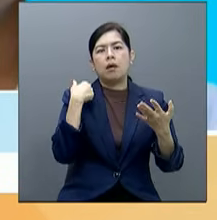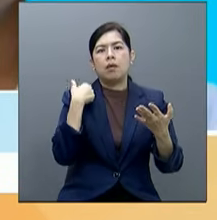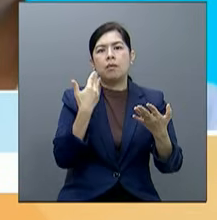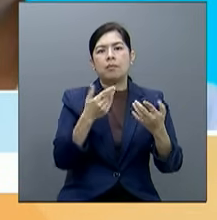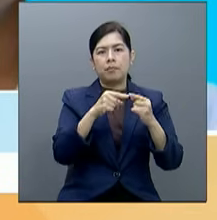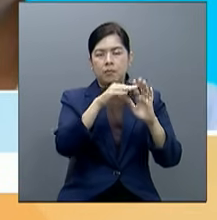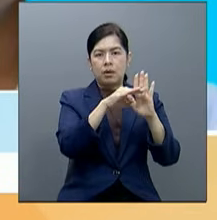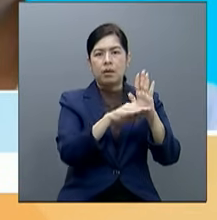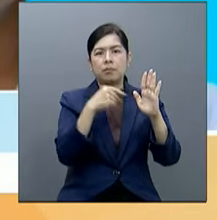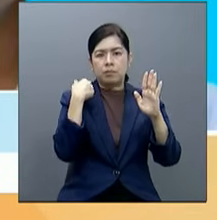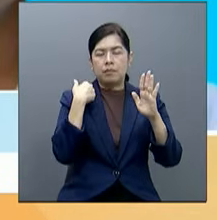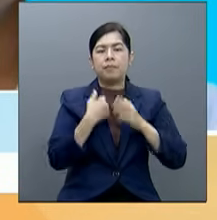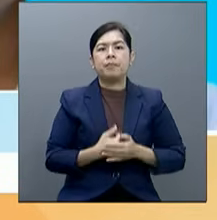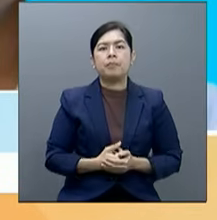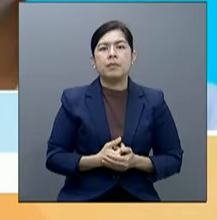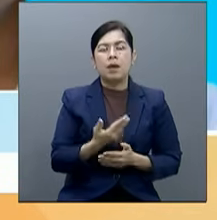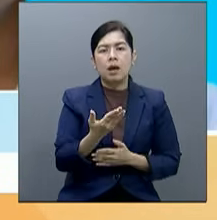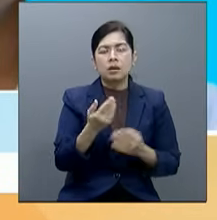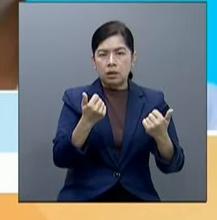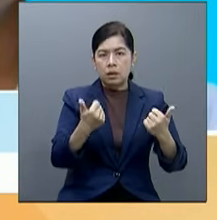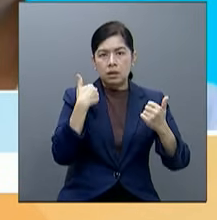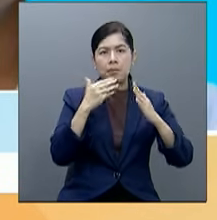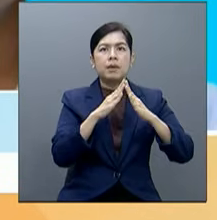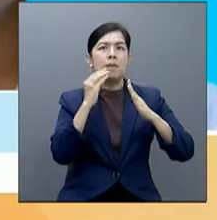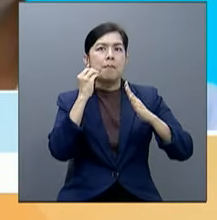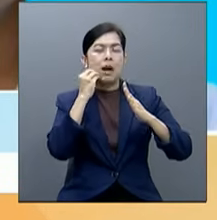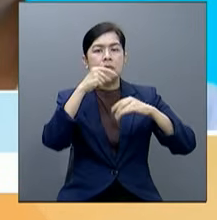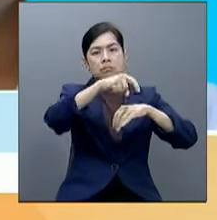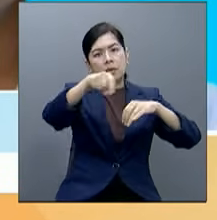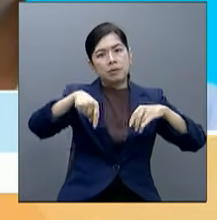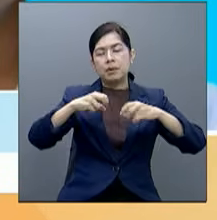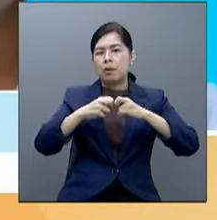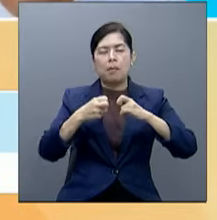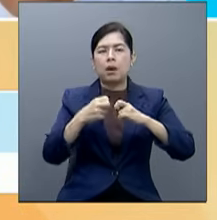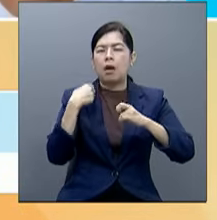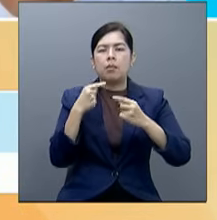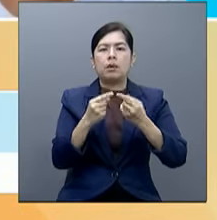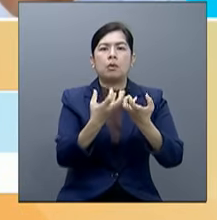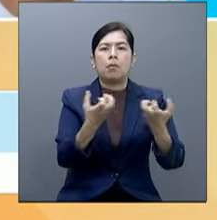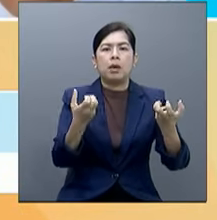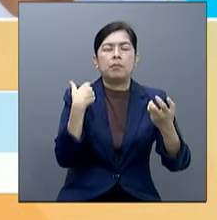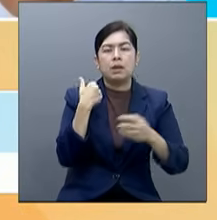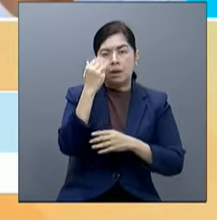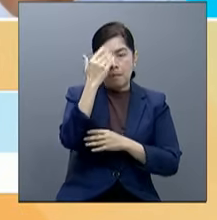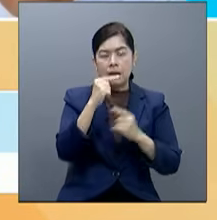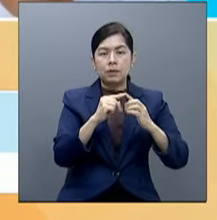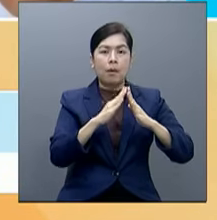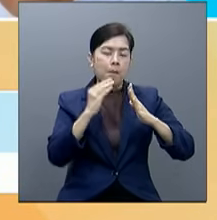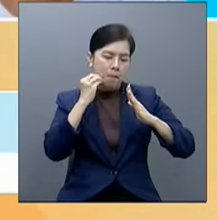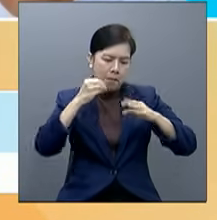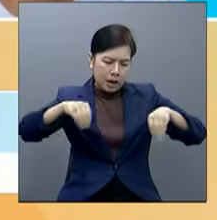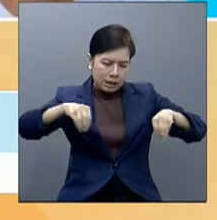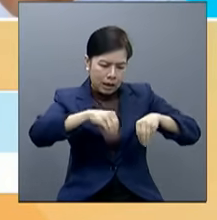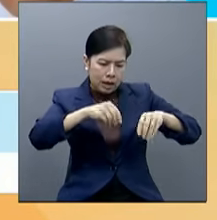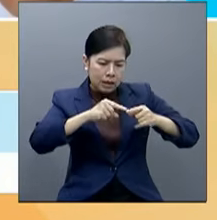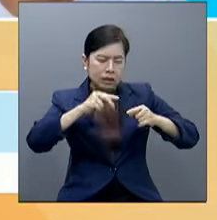ครับก็จะมีบ้านเรือนเสียหายพอสมควรนะครับเพราะว่าอย่างคนที่อยู่ในน้ำเนี่ยก็อย่างตู้เย็นหรือว่า